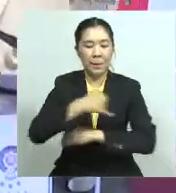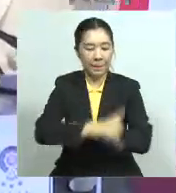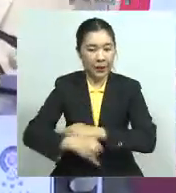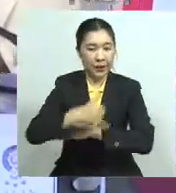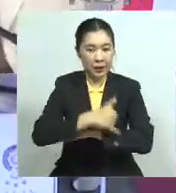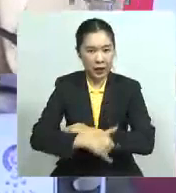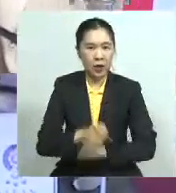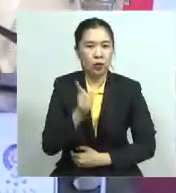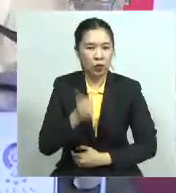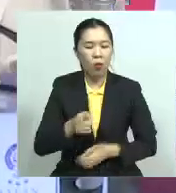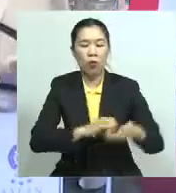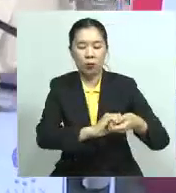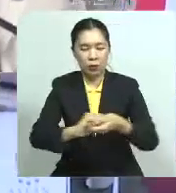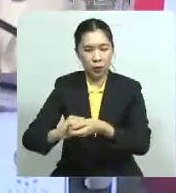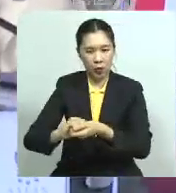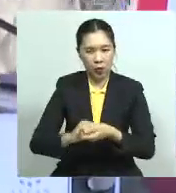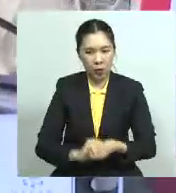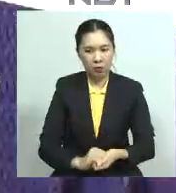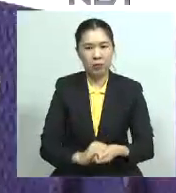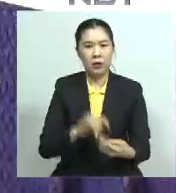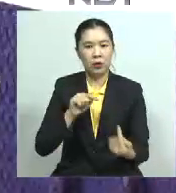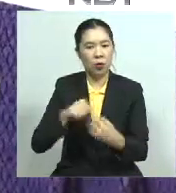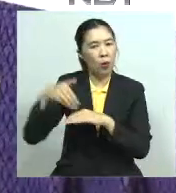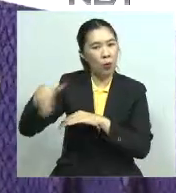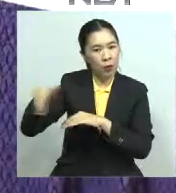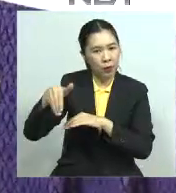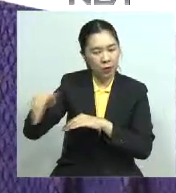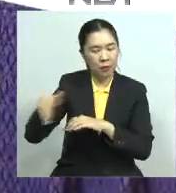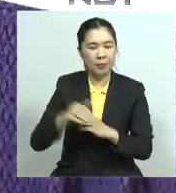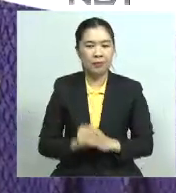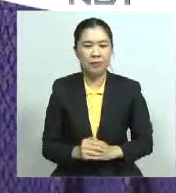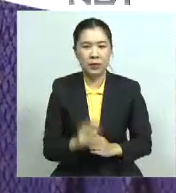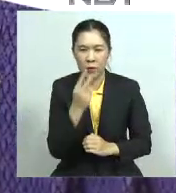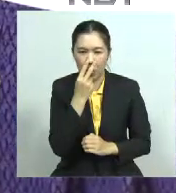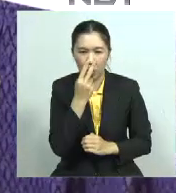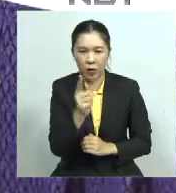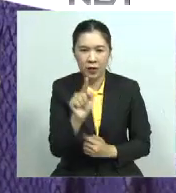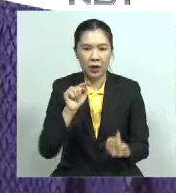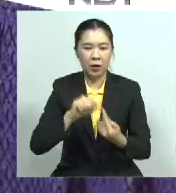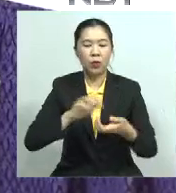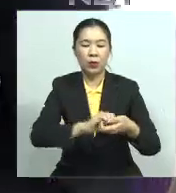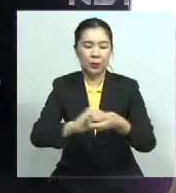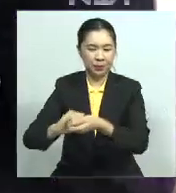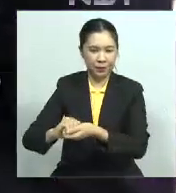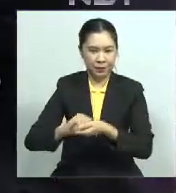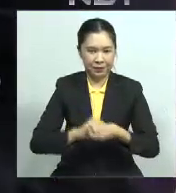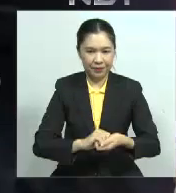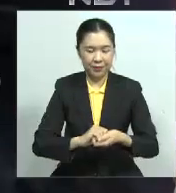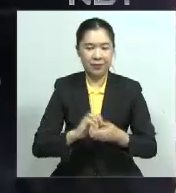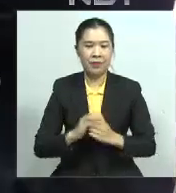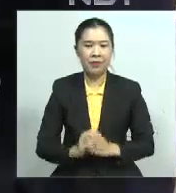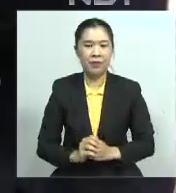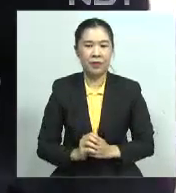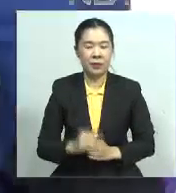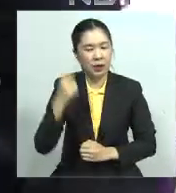คค่ะจะต้องร่วมมือกันและแสวงหาความร่วมมือกับประเทศนอกภูมิภาคซึ่งจะเห็นได้จากความร่วมมือยุทธศาสตร์อินโดแปซิฟิกที่สะ